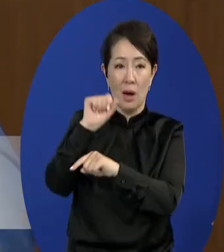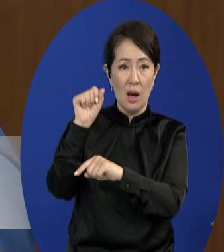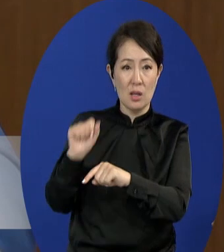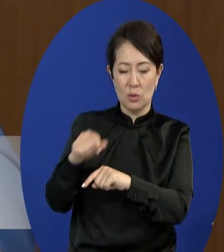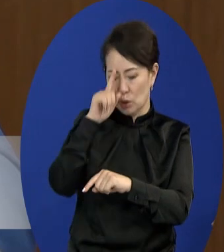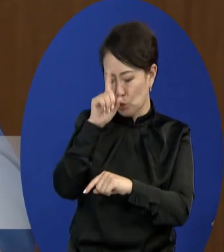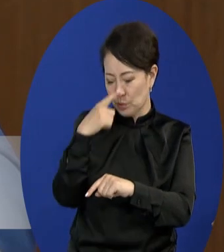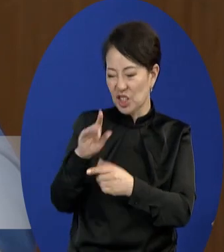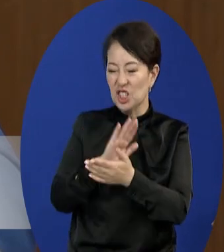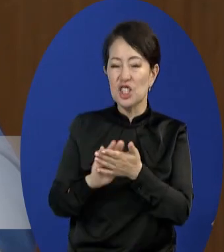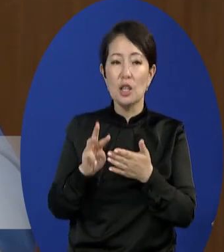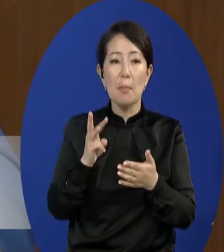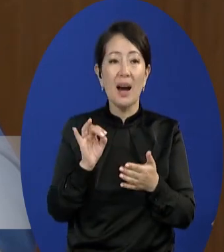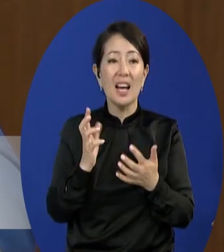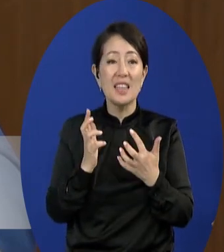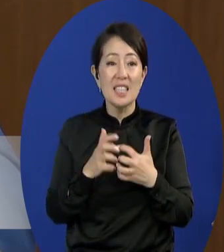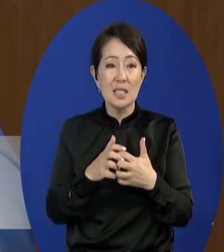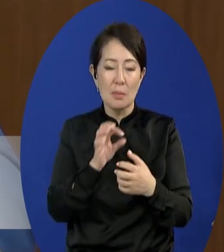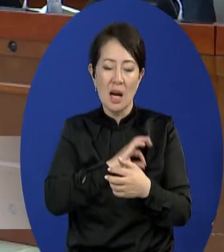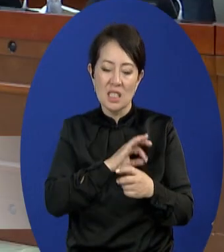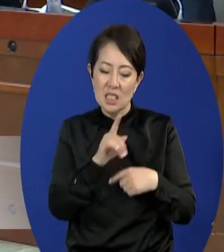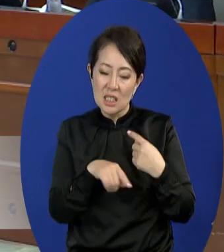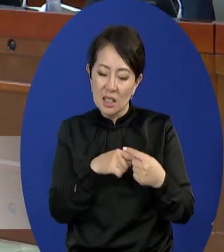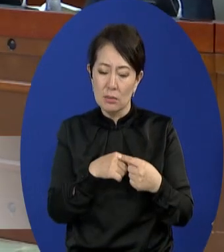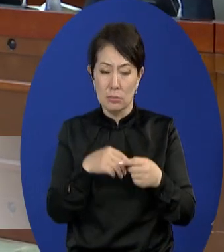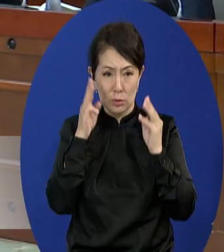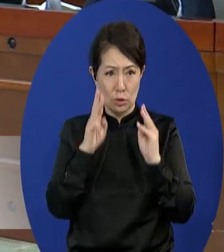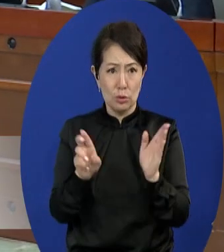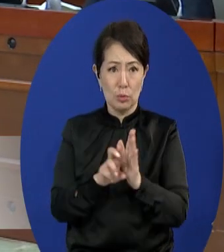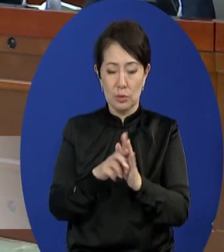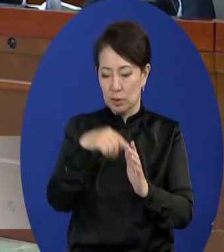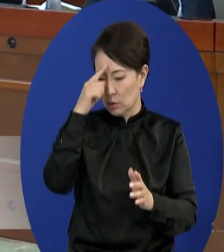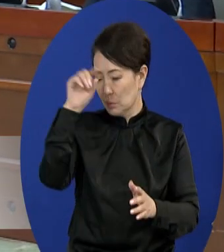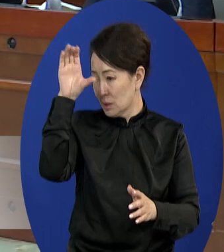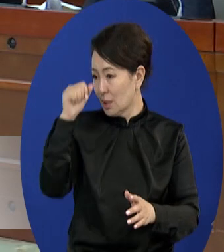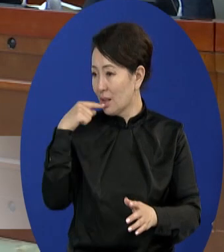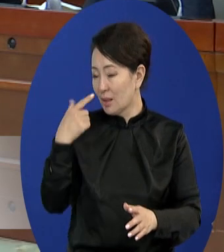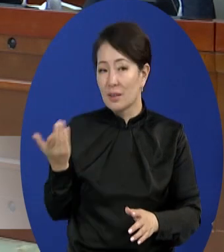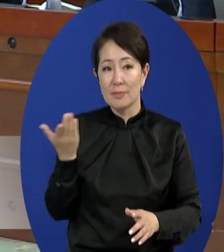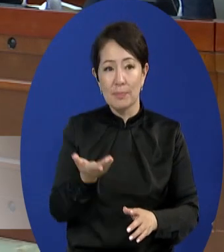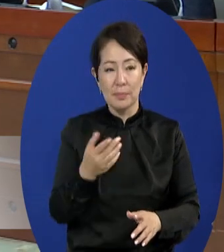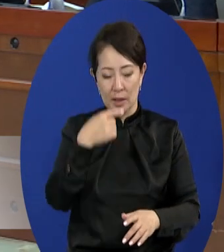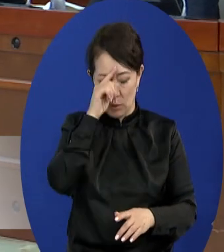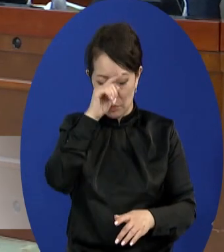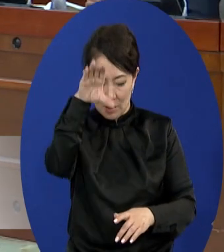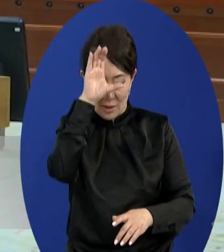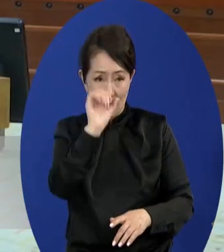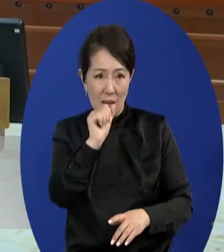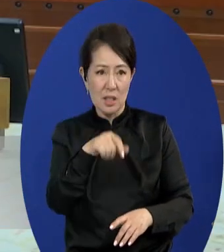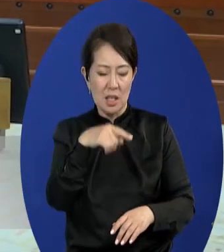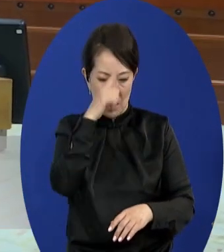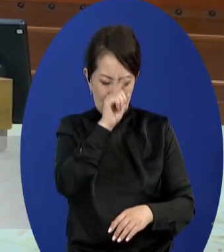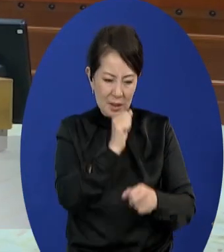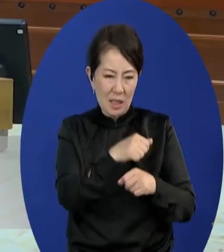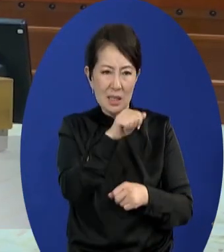шинэ механизмыг бүрэн гүйцэд ашиглах замаар шийдэх бүрэн боломжтой гэдгийг эрүүл мэндийн сайд хэлсэн юм. Эрүүл мэндийн сайдын үзэж байгаагаар эмч ажилтны цалин